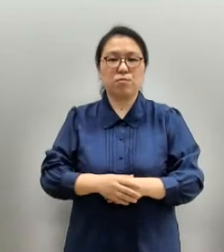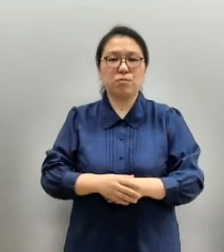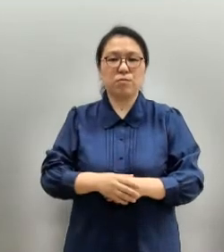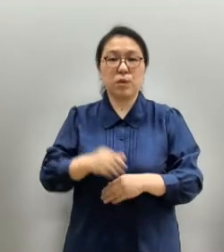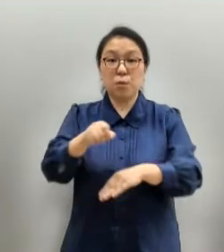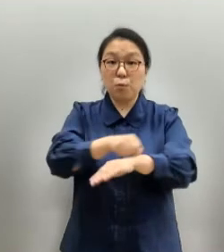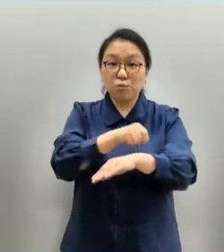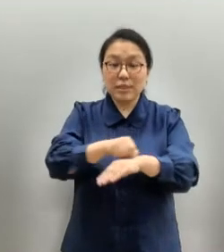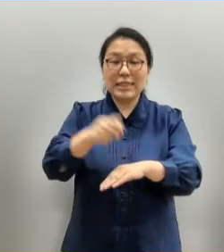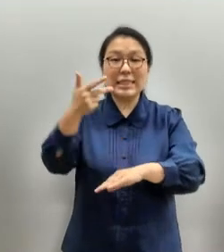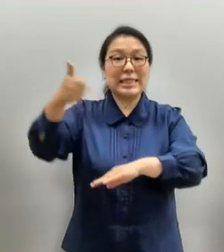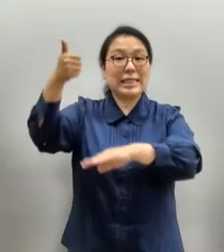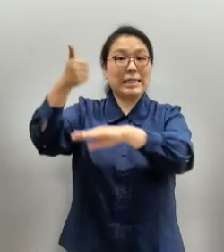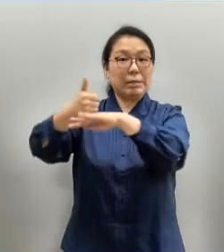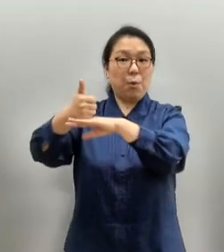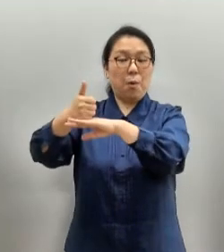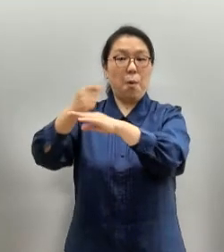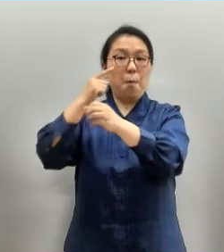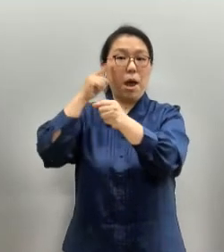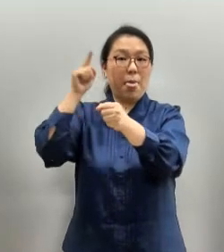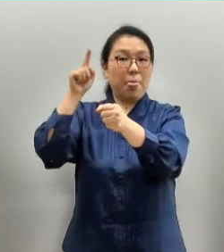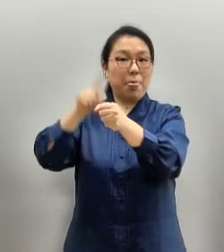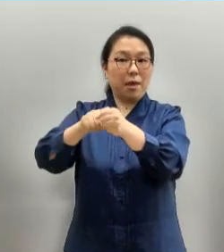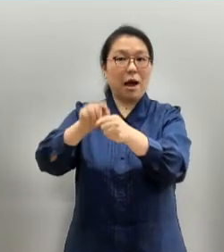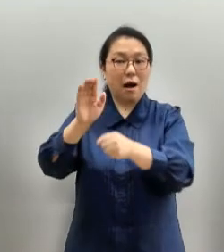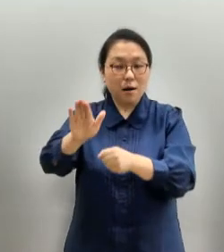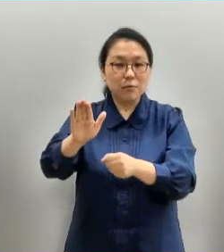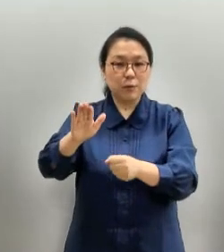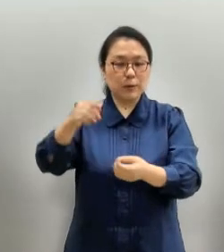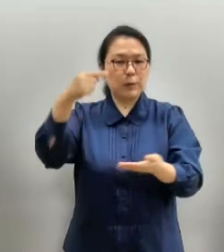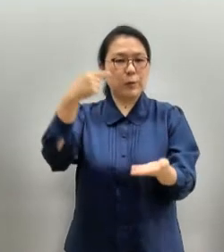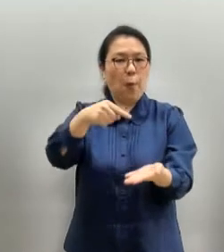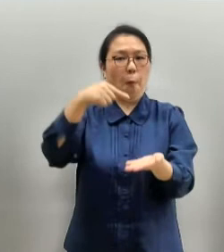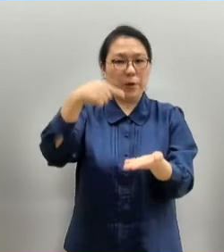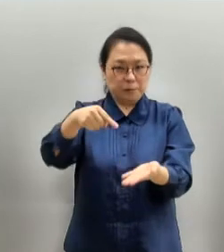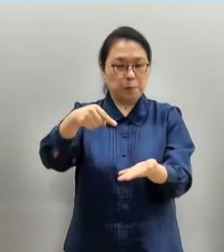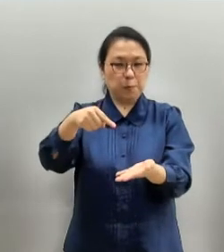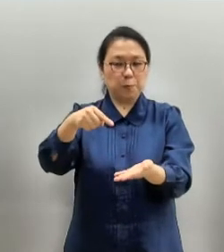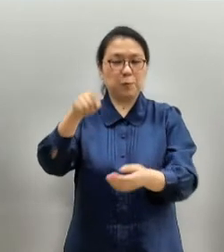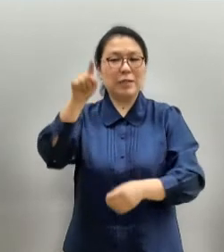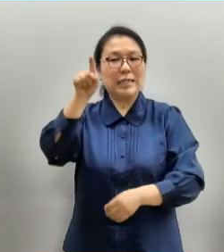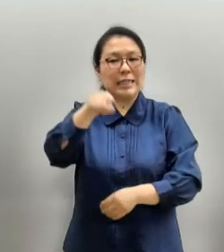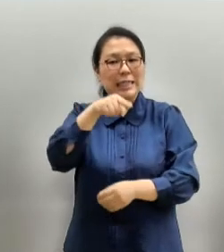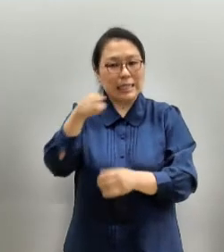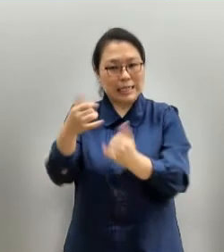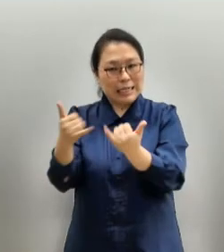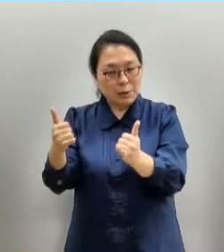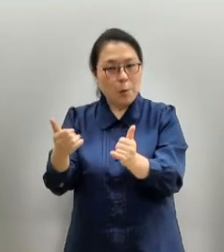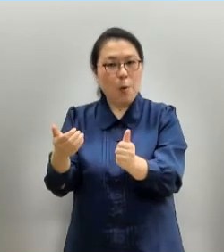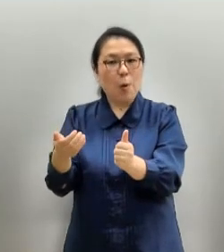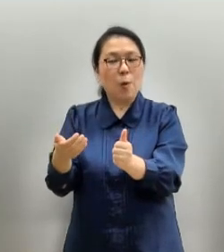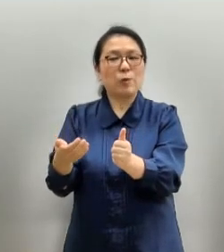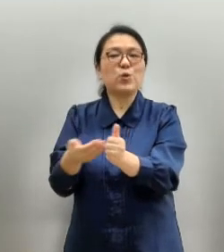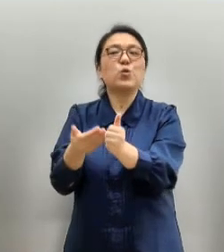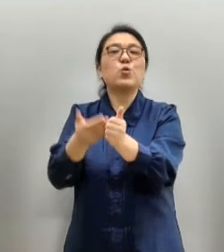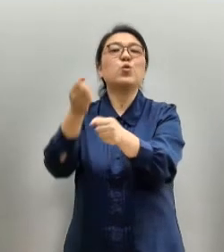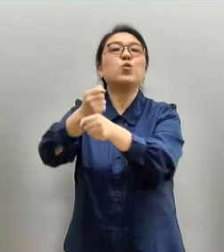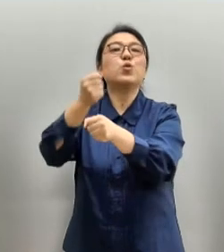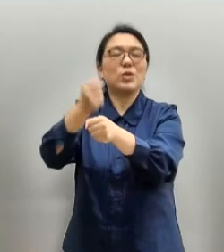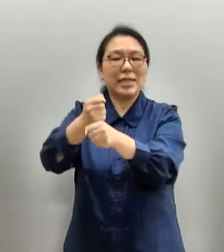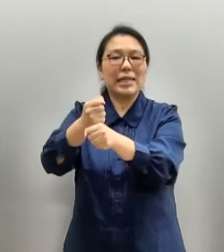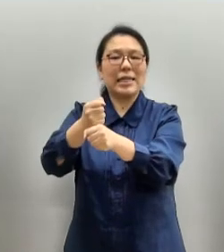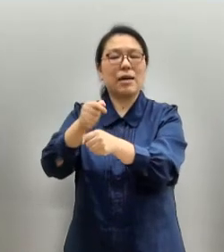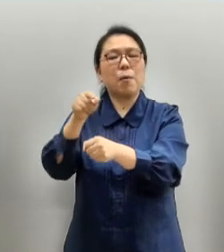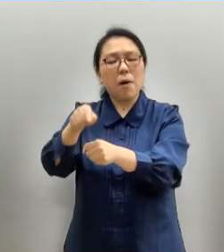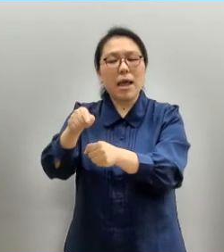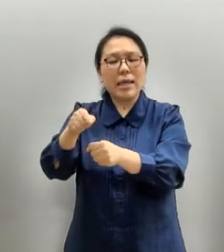が目指してます教育人づくりの予算を捻出するにもですね、どこかをやっぱり、スクラップ